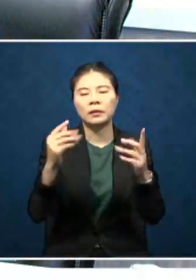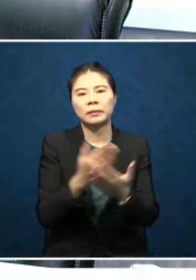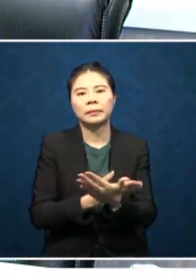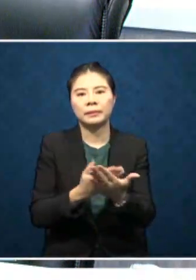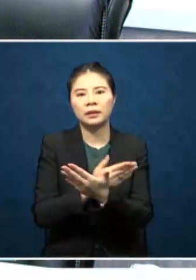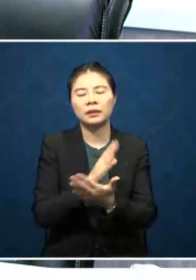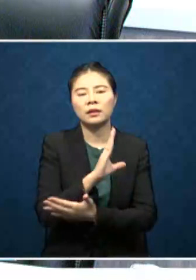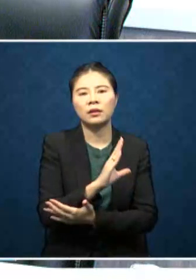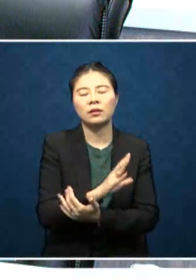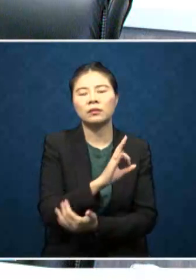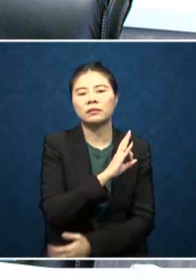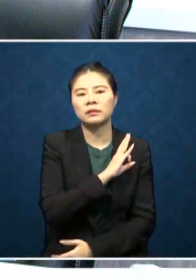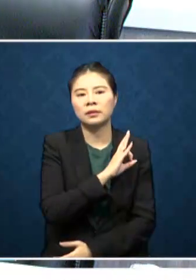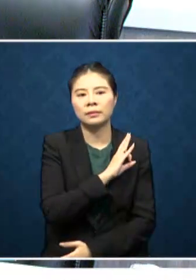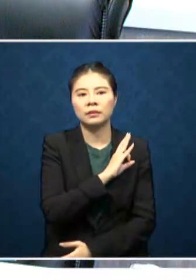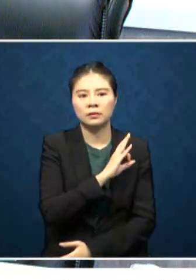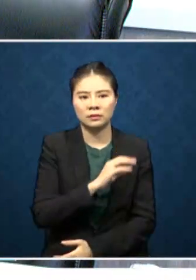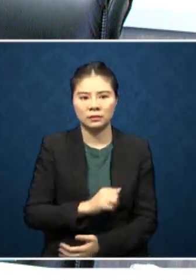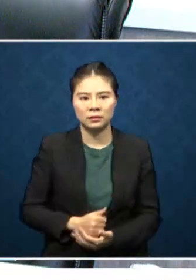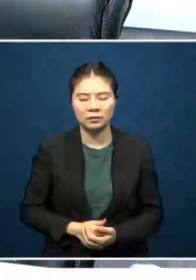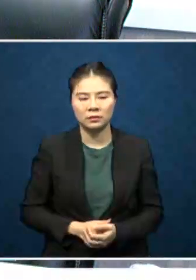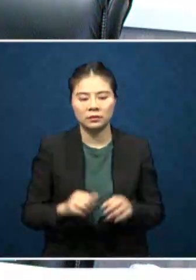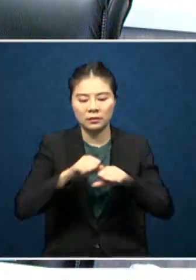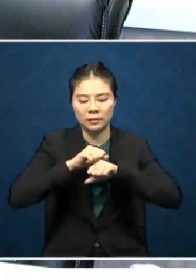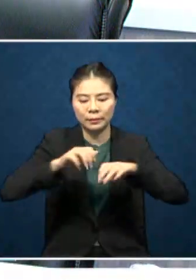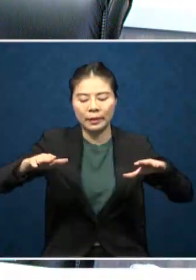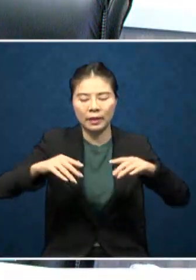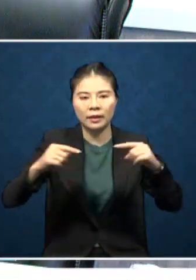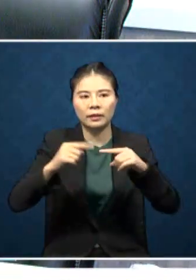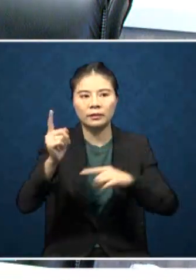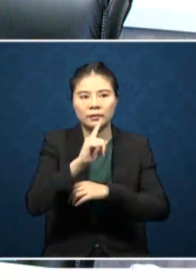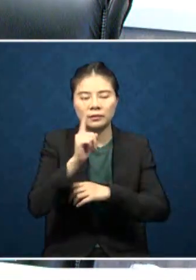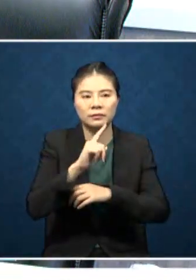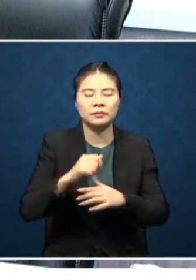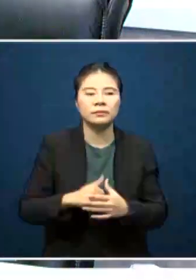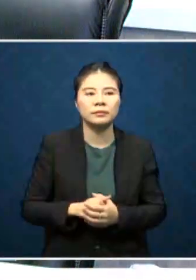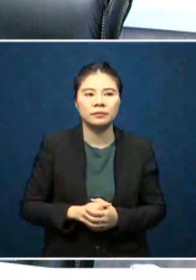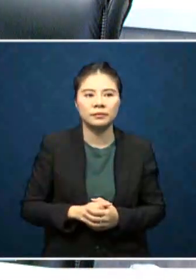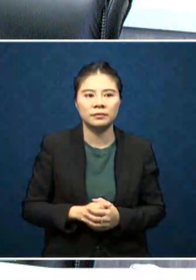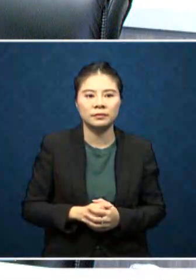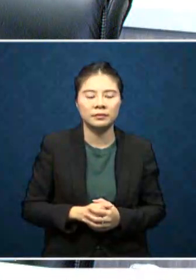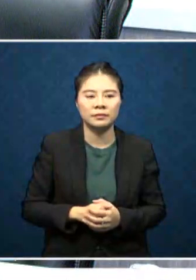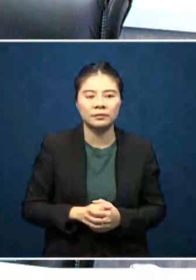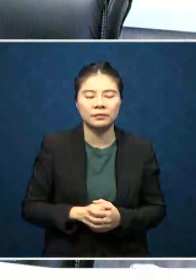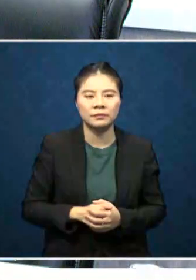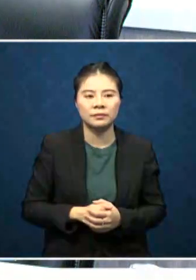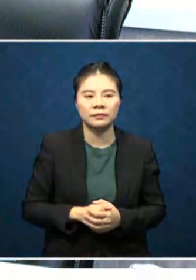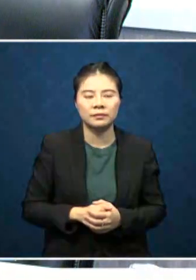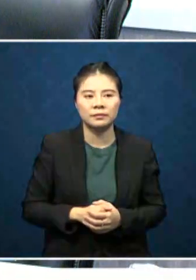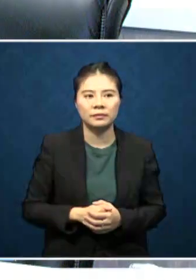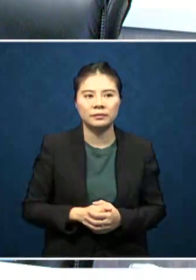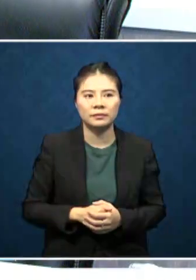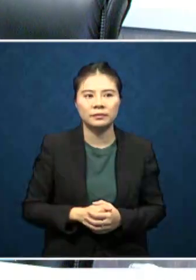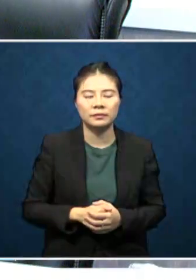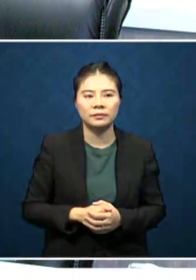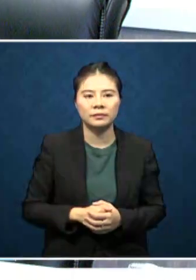ของท่านสมาชิกวุฒิสภาเนี่ยเผยแพร่ในสื่อทุกช่องทางซึ่งดีอยู่แล้วนะครับดังนั้น